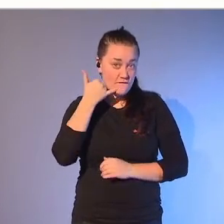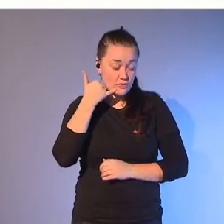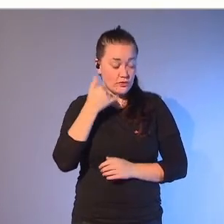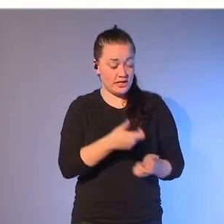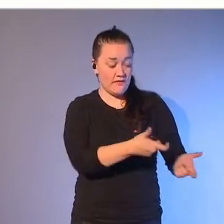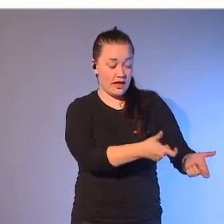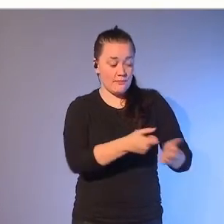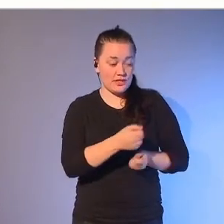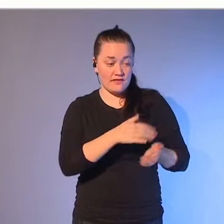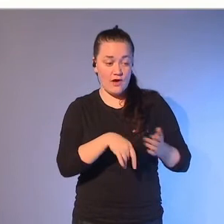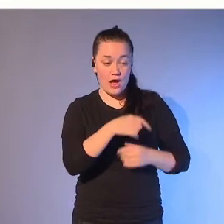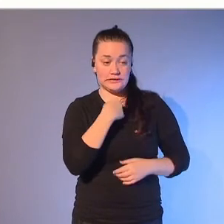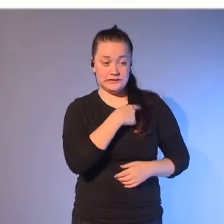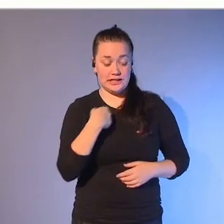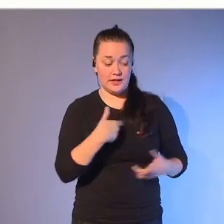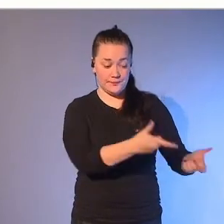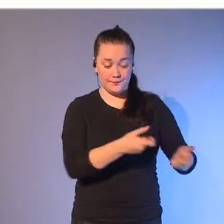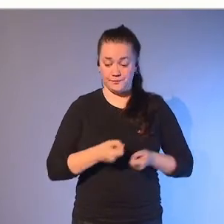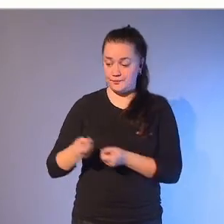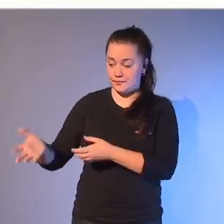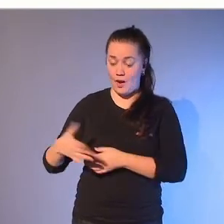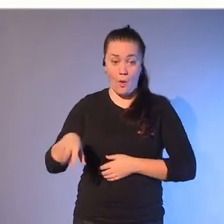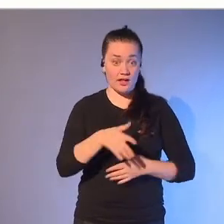Kina. Alt foregikk på engelsk,